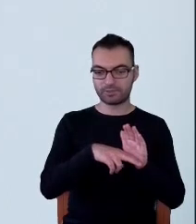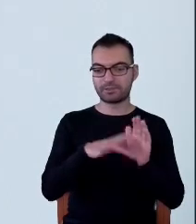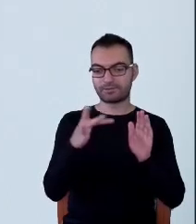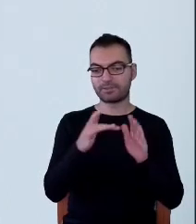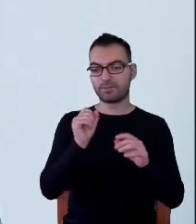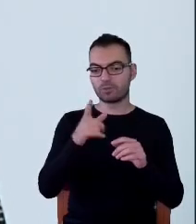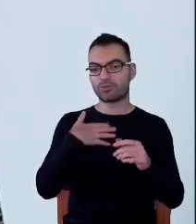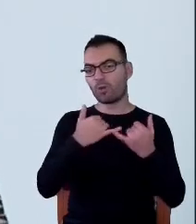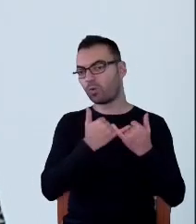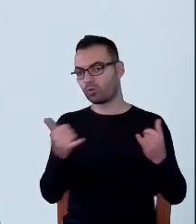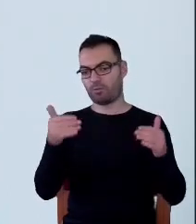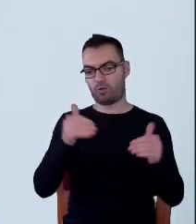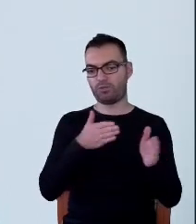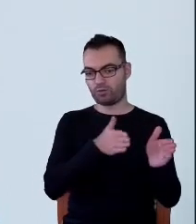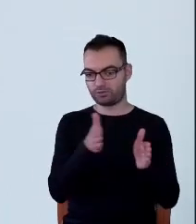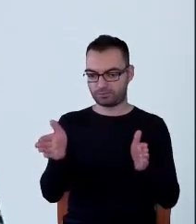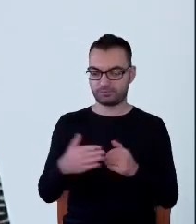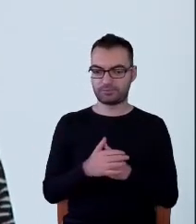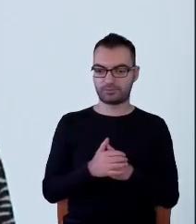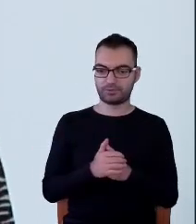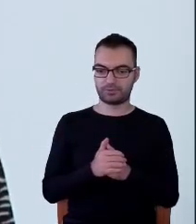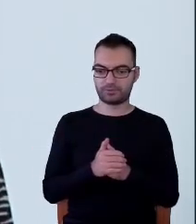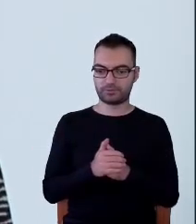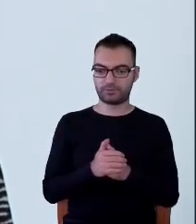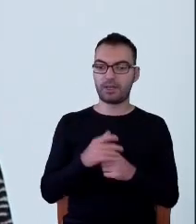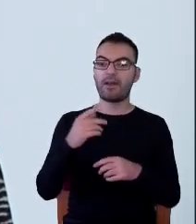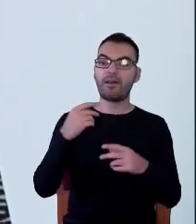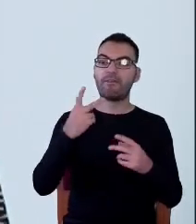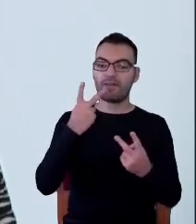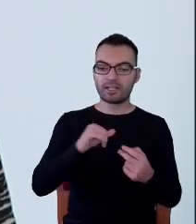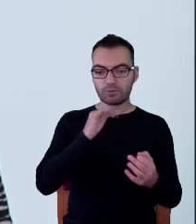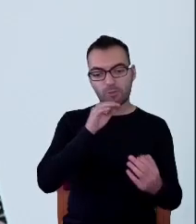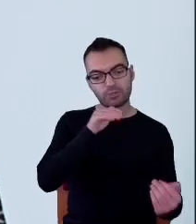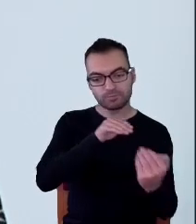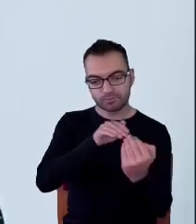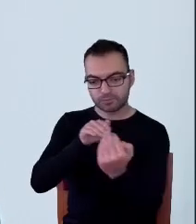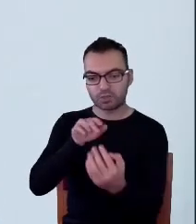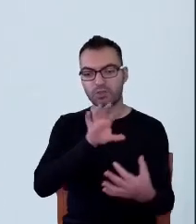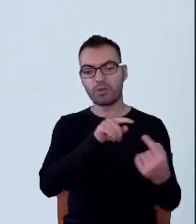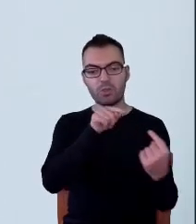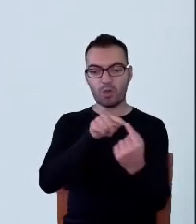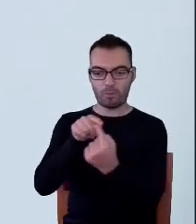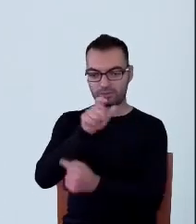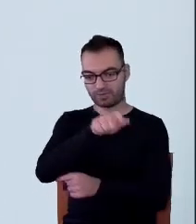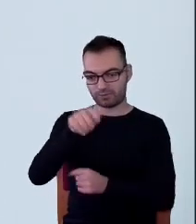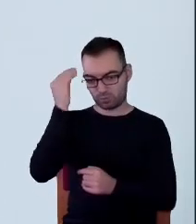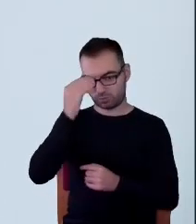szereg różnych możliwości, które odpowiednio dobrane, dostosowane do potrzeb ucznia złożą się na ten